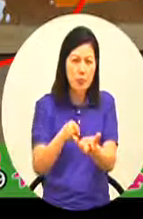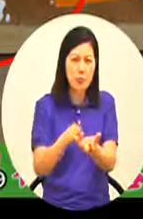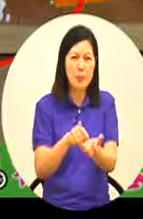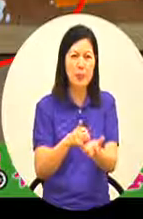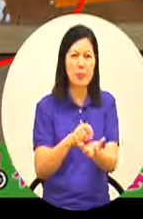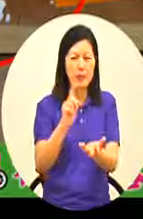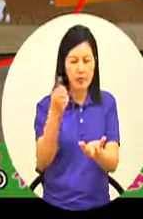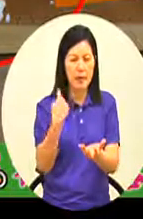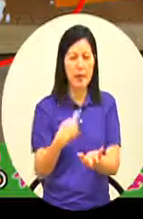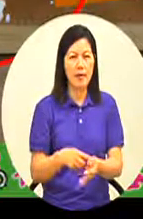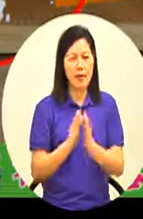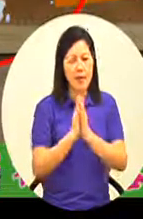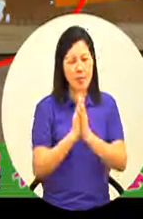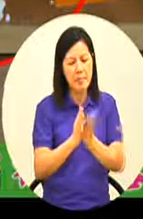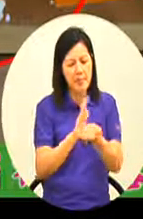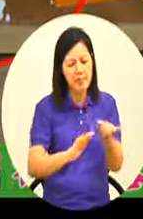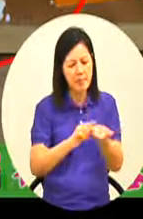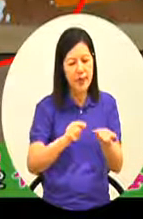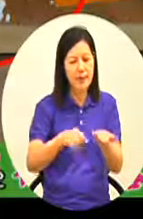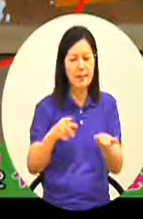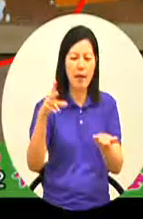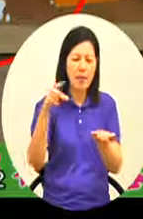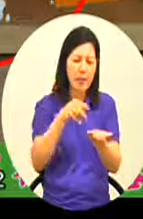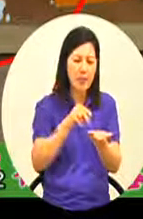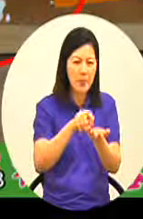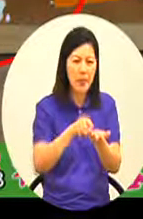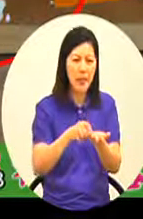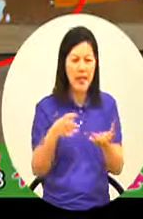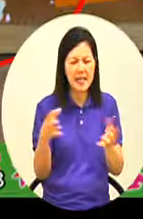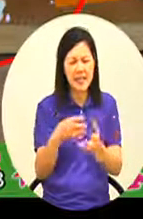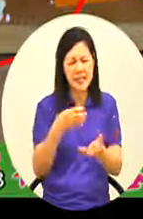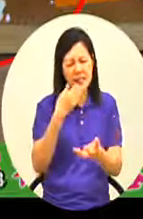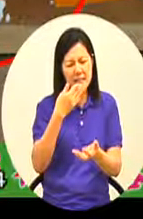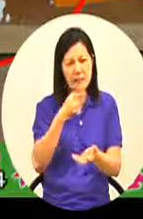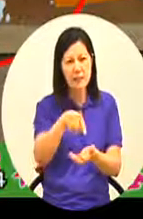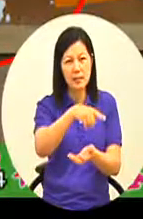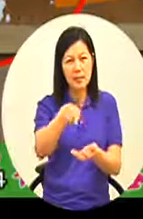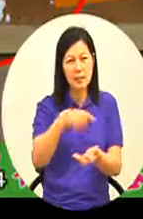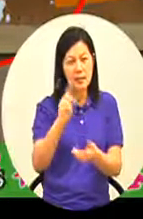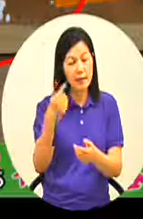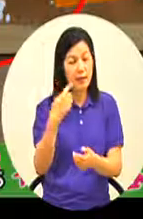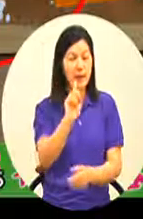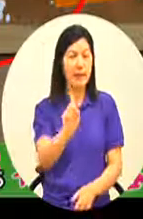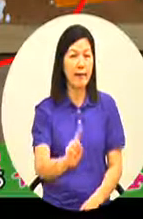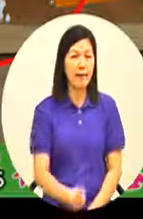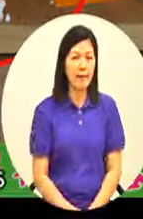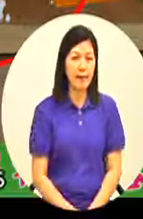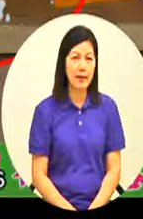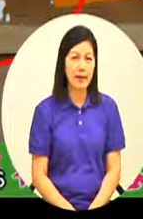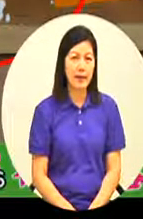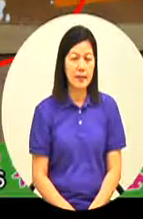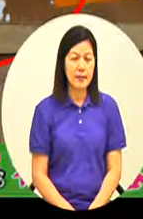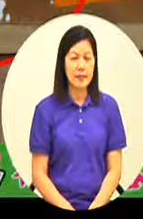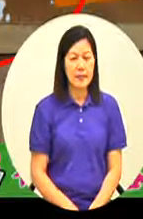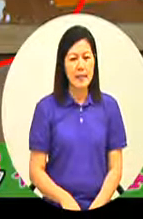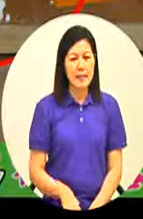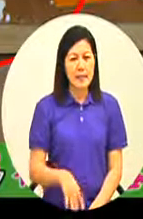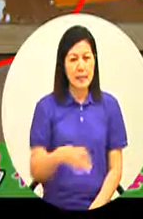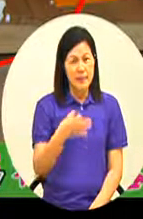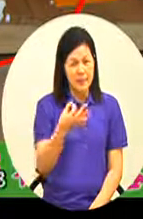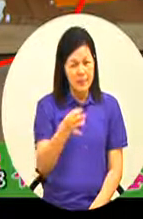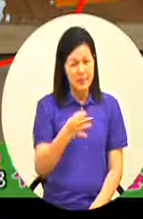样子人在拜饭，一定和人公家吃啊！这是什么因素？你就是无经费